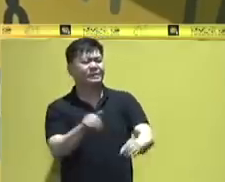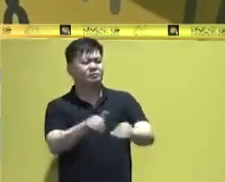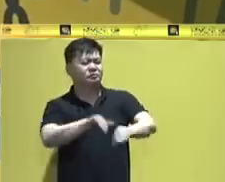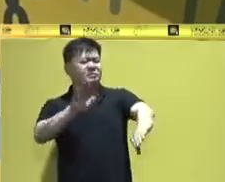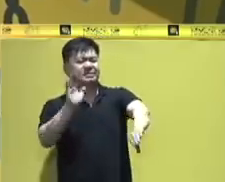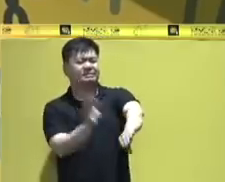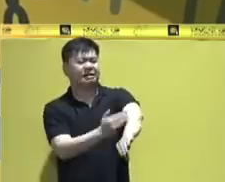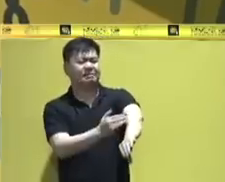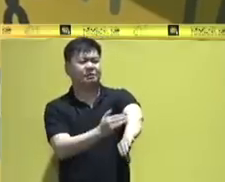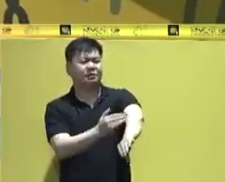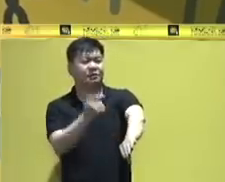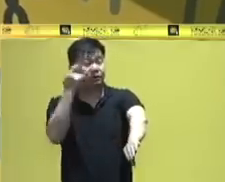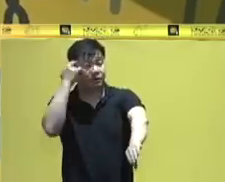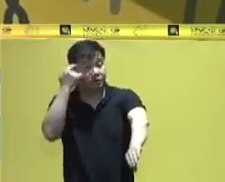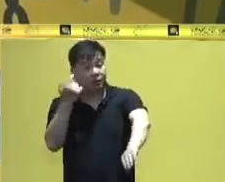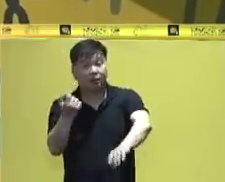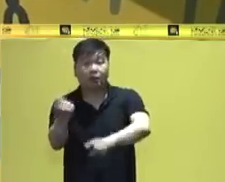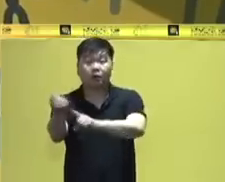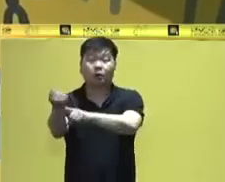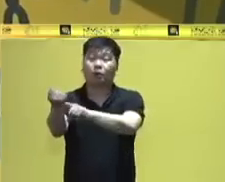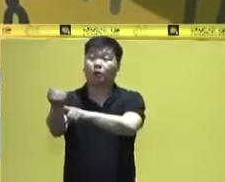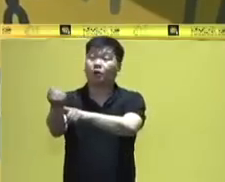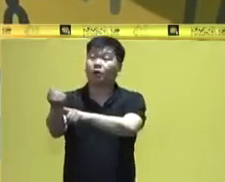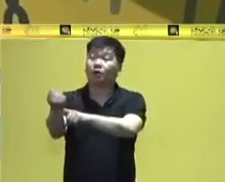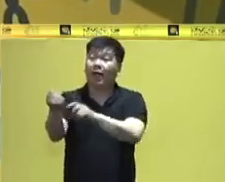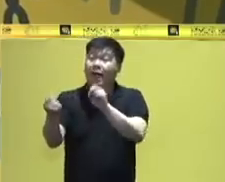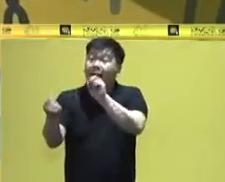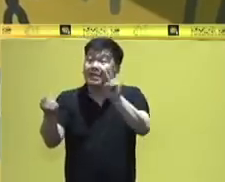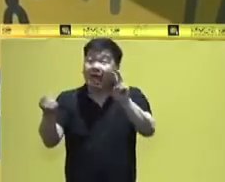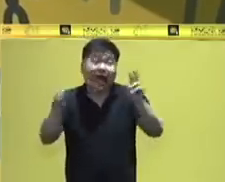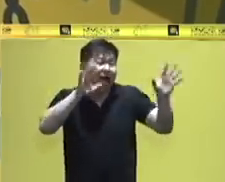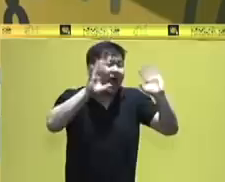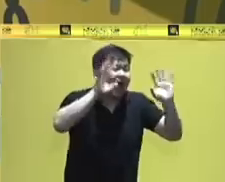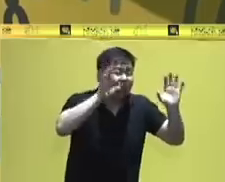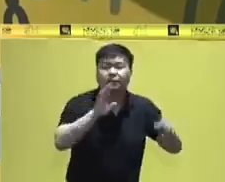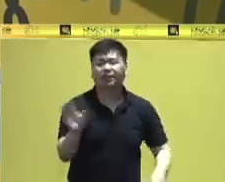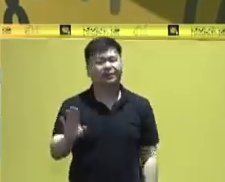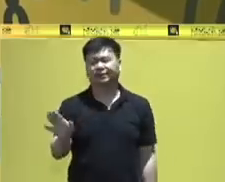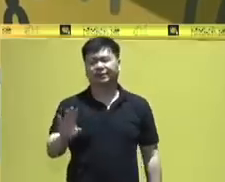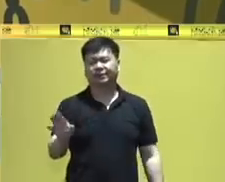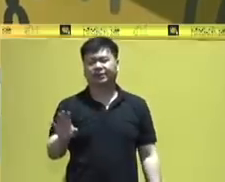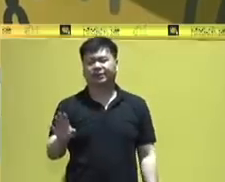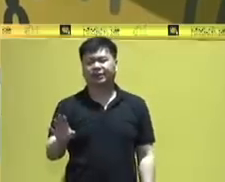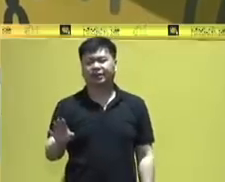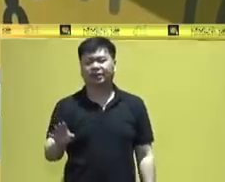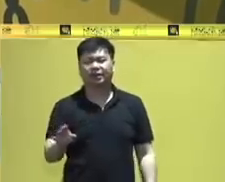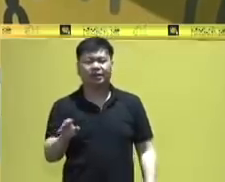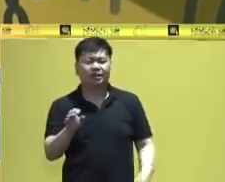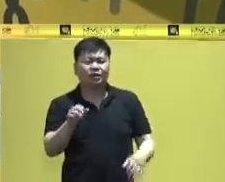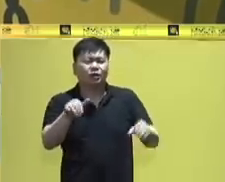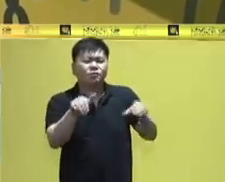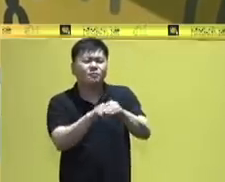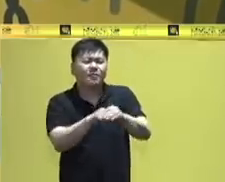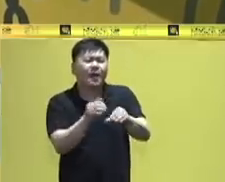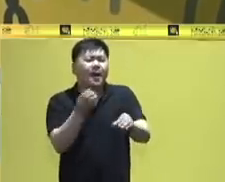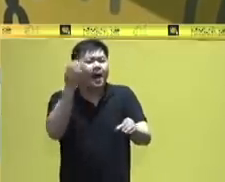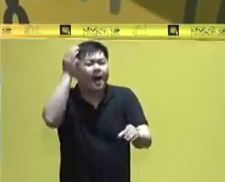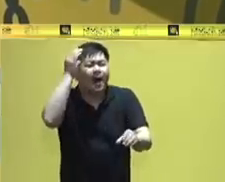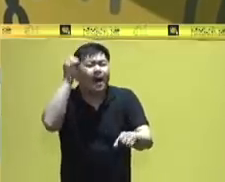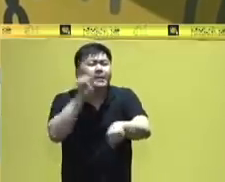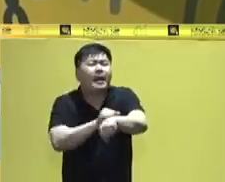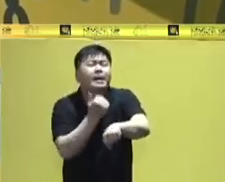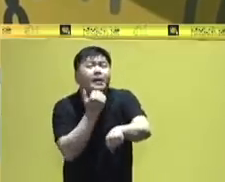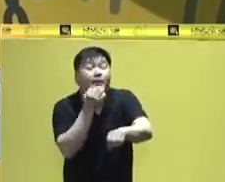못한다라고 대답한 분들이라고 해서 또 야당을 지지하는 건 또 아니에요. 그냥 기대를 했는데 기대만큼 못 미친다 이런 거죠.